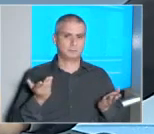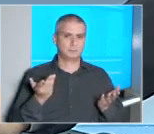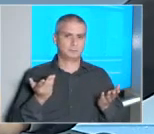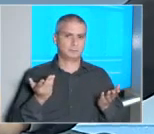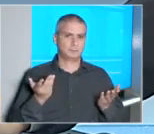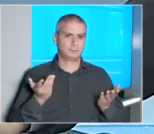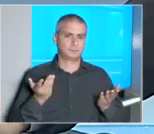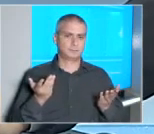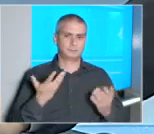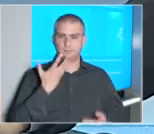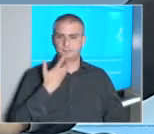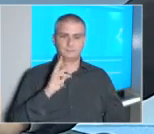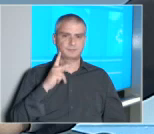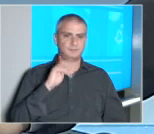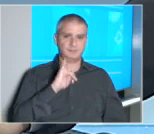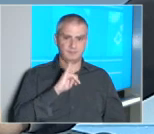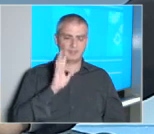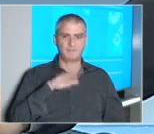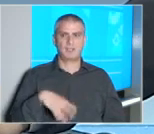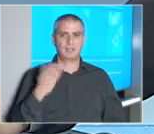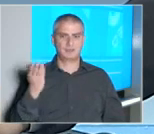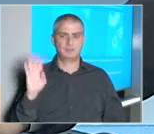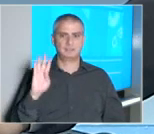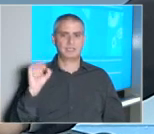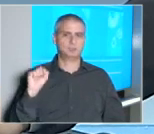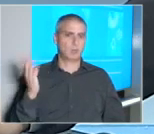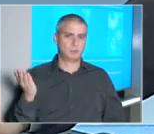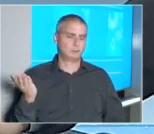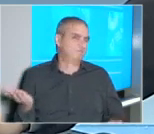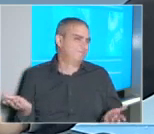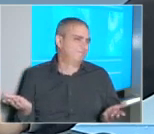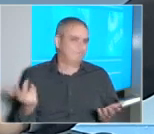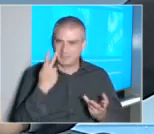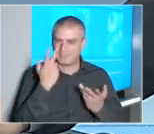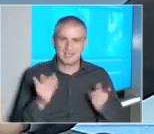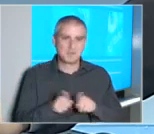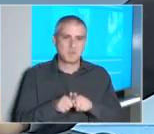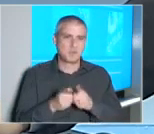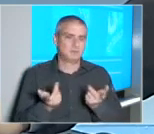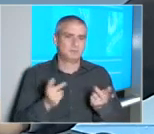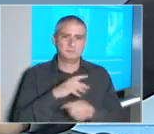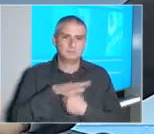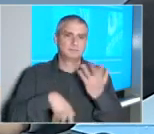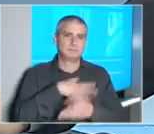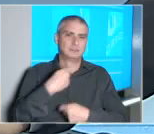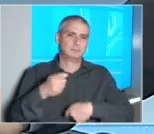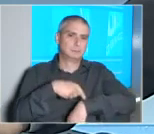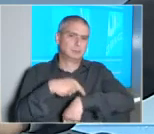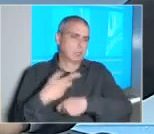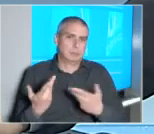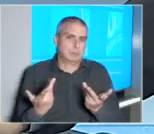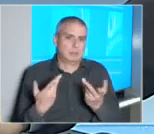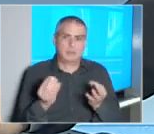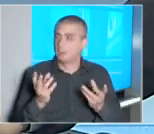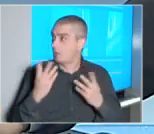בין הרב רפי פרץ לבין בצלאל סמוטריץ'. זה נדמה שזה תחינת מים, כאשר אין פה חוסר